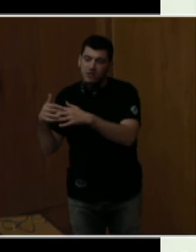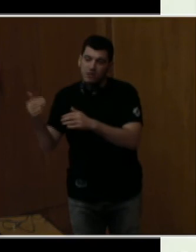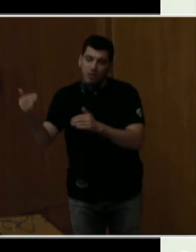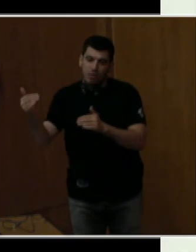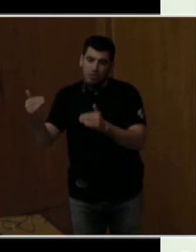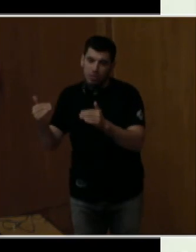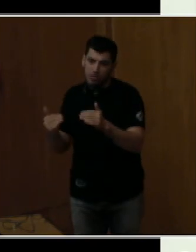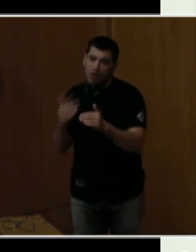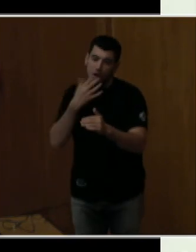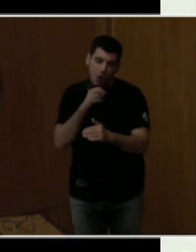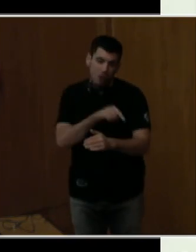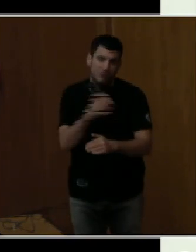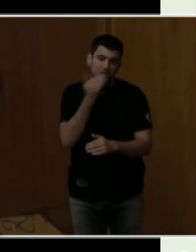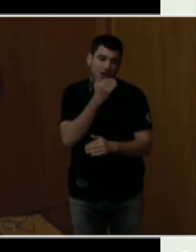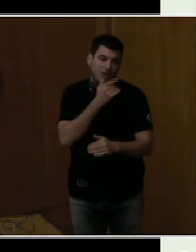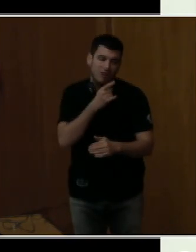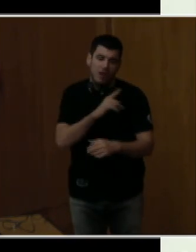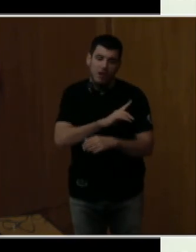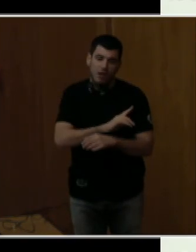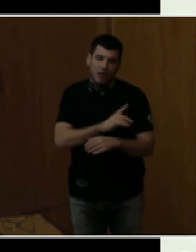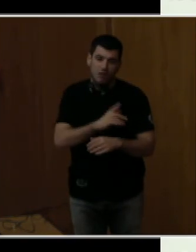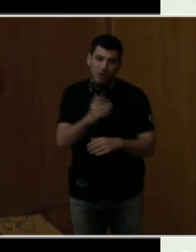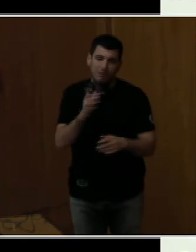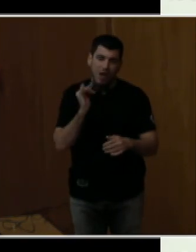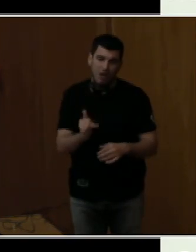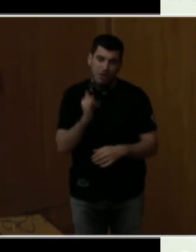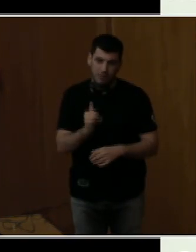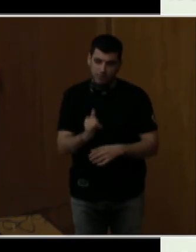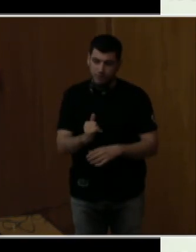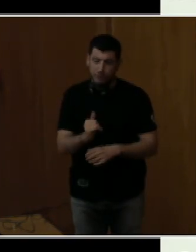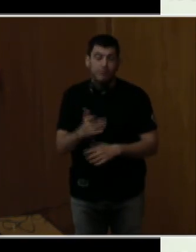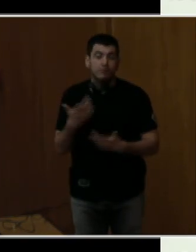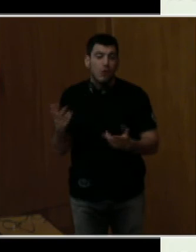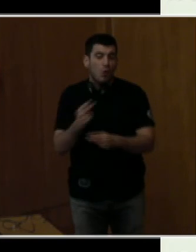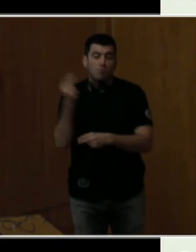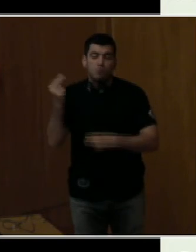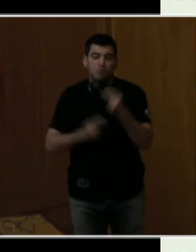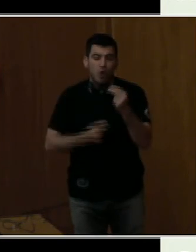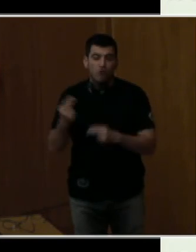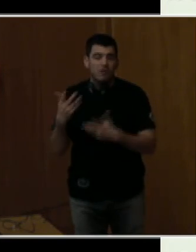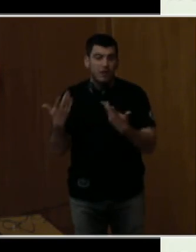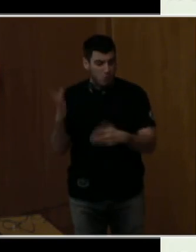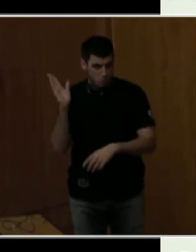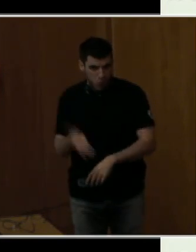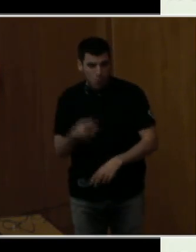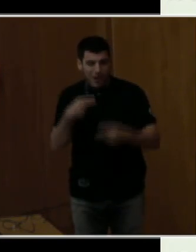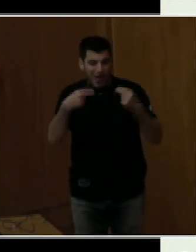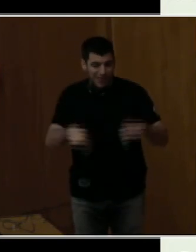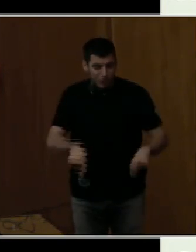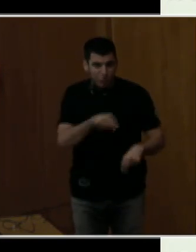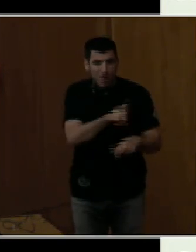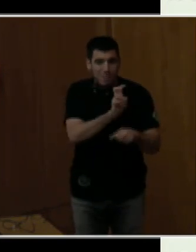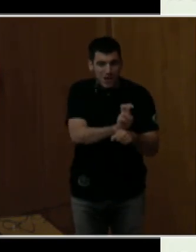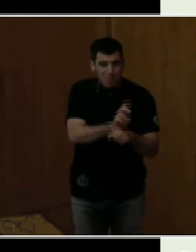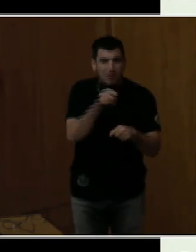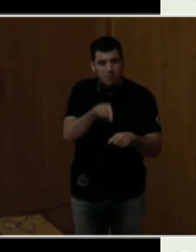RAM. Και αυτό που λέμε εμείς τώρα είναι, θα μπορέσουμε να λύσουμε κάτι τέτοιο, το πρόβλημα της μνήμης με το φως?